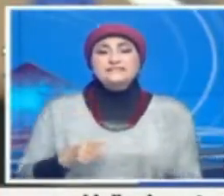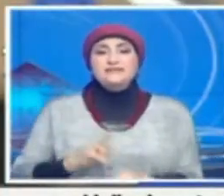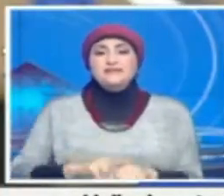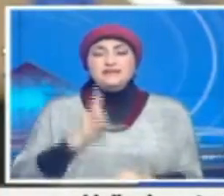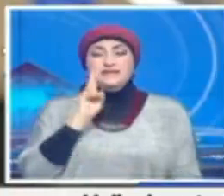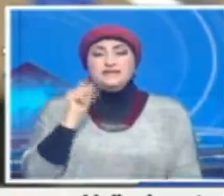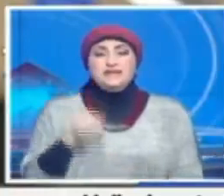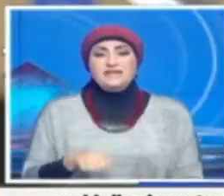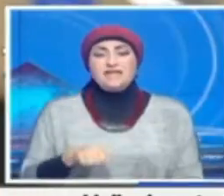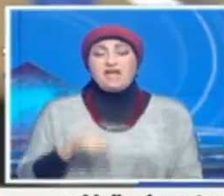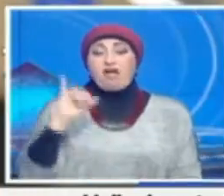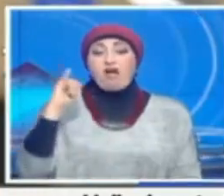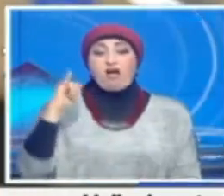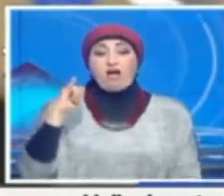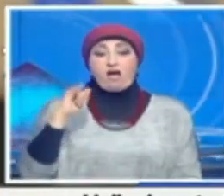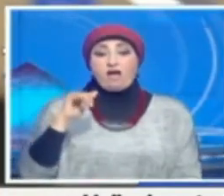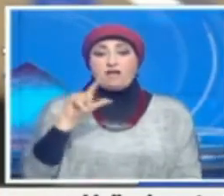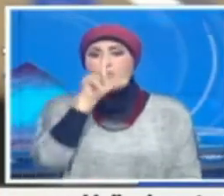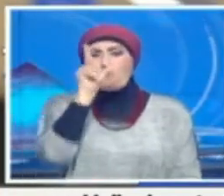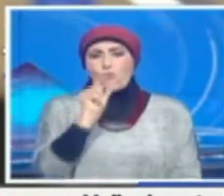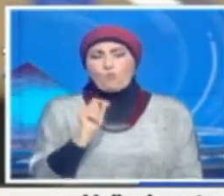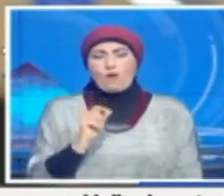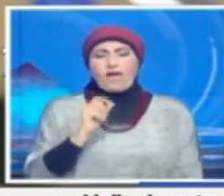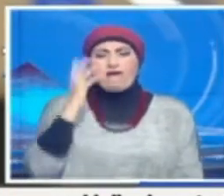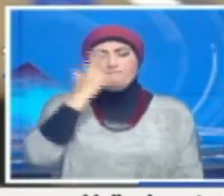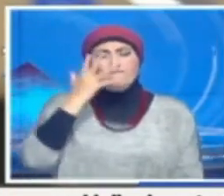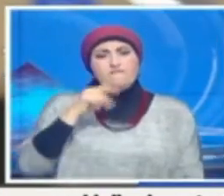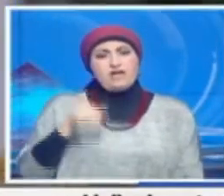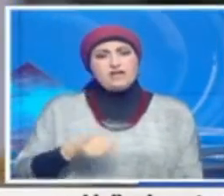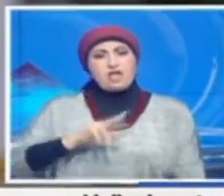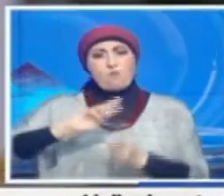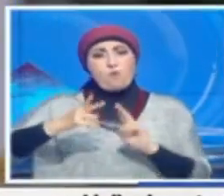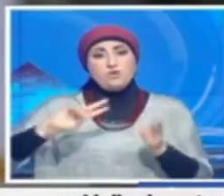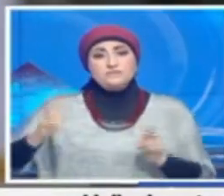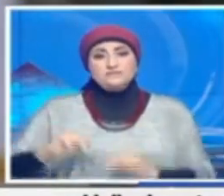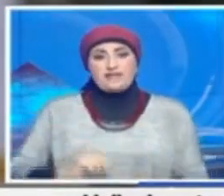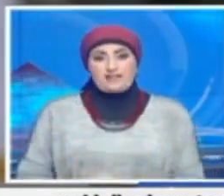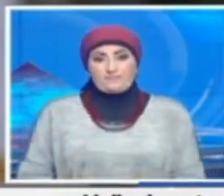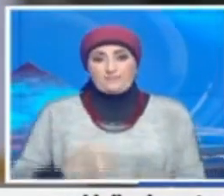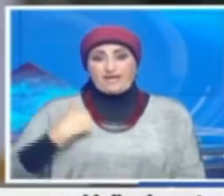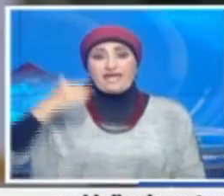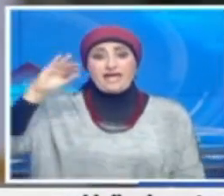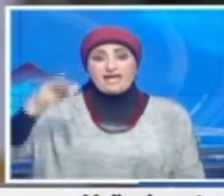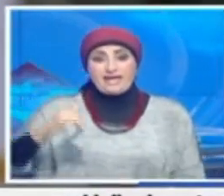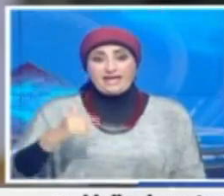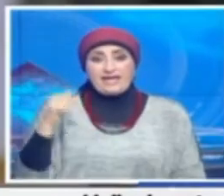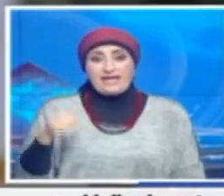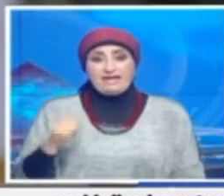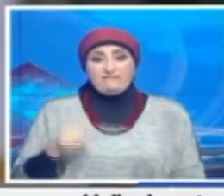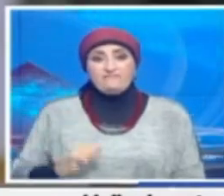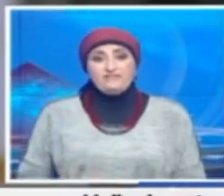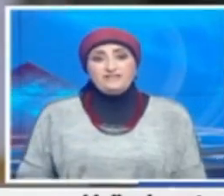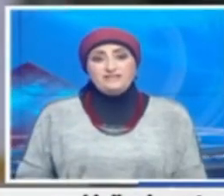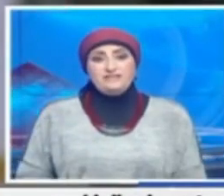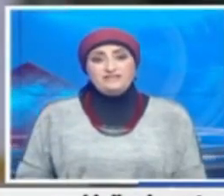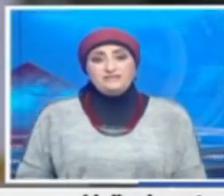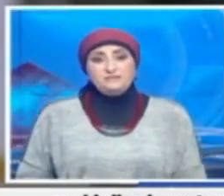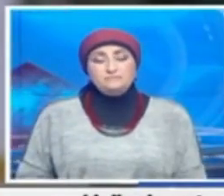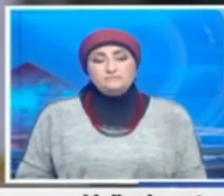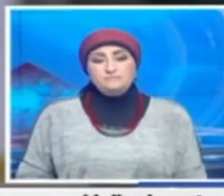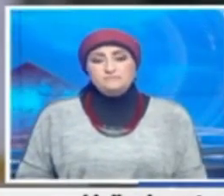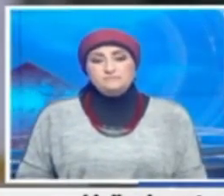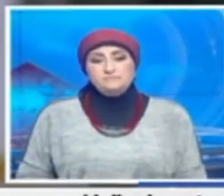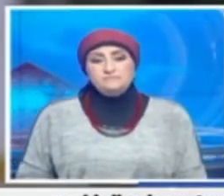العرب والأفارقة من دولة تشاد ومن دول أخرى عربية. One thing that I liked about this visit is that this police